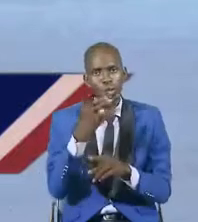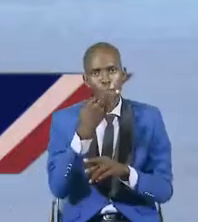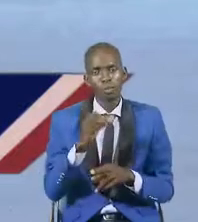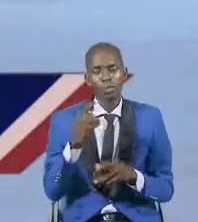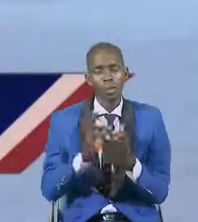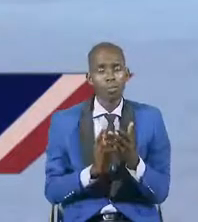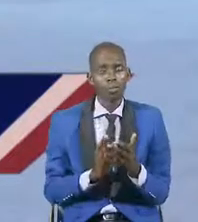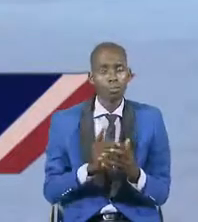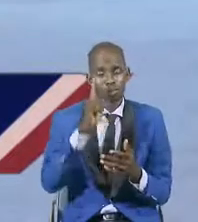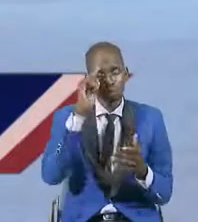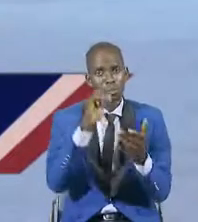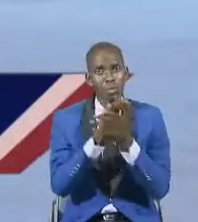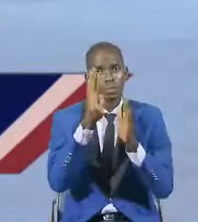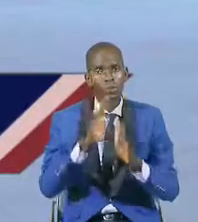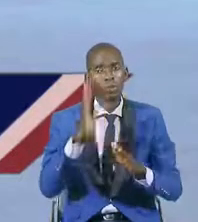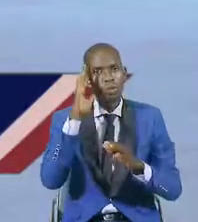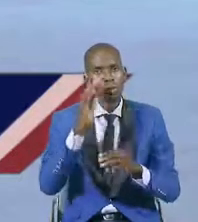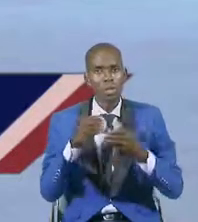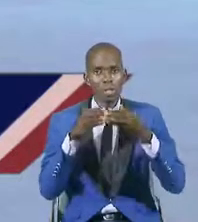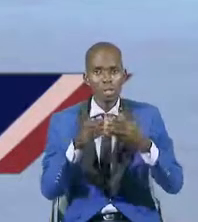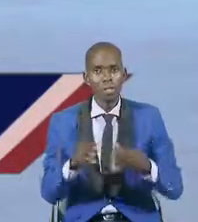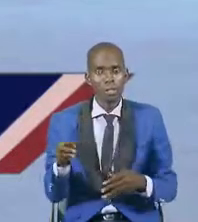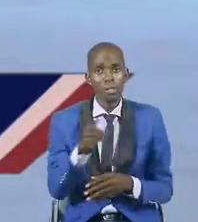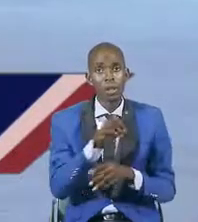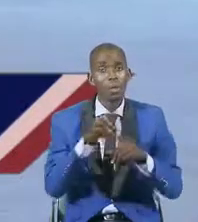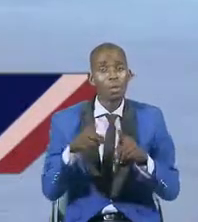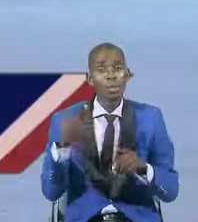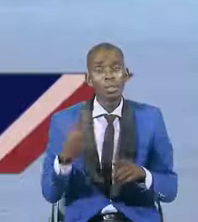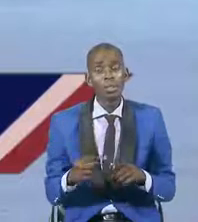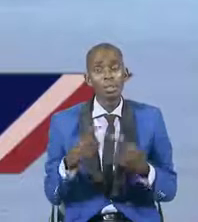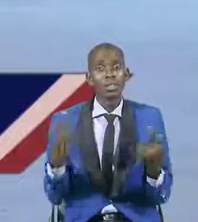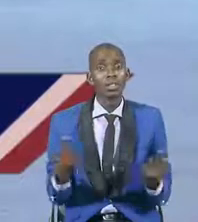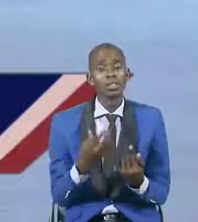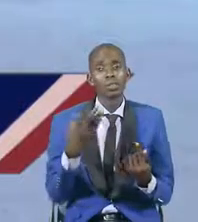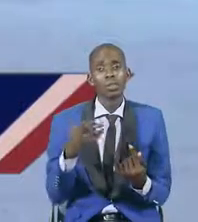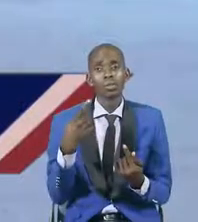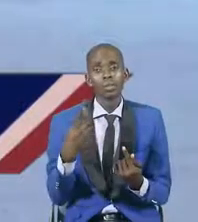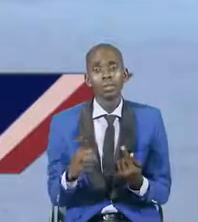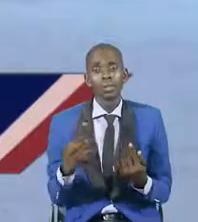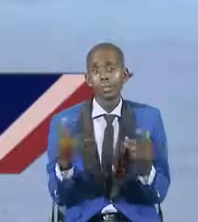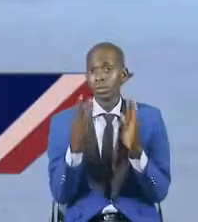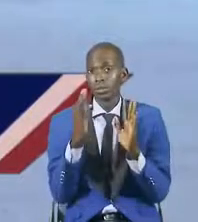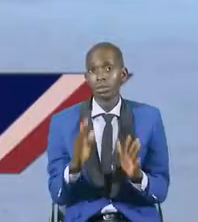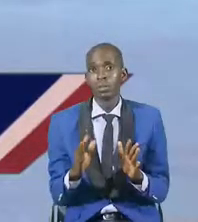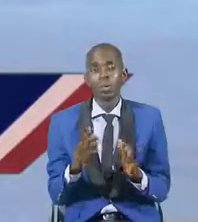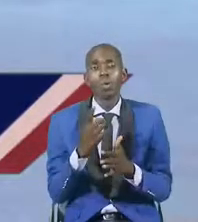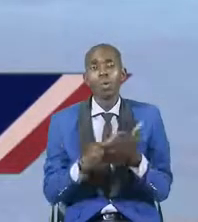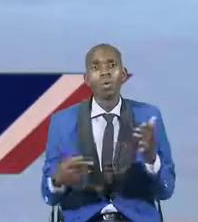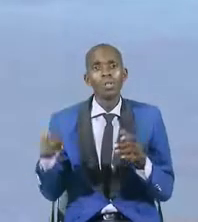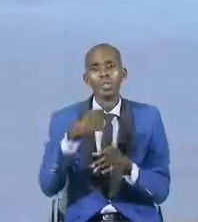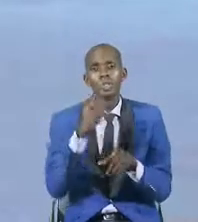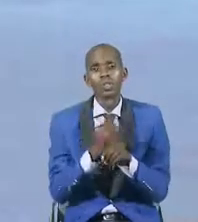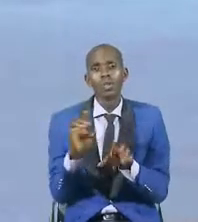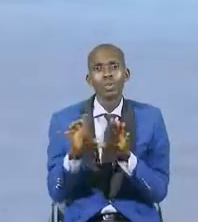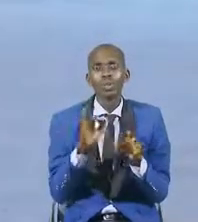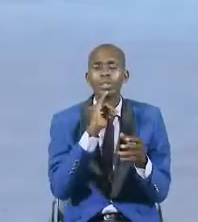droit les dirige, mais les détours des perfides causent leur ruine. Tout ce qu'il peut